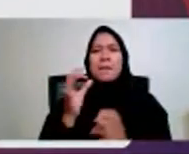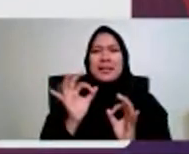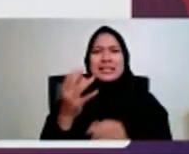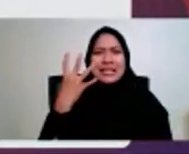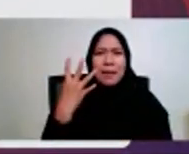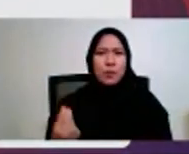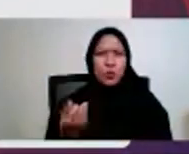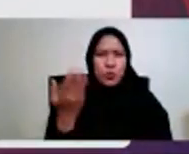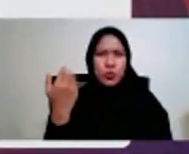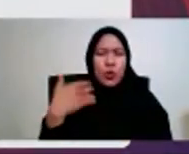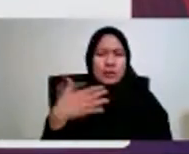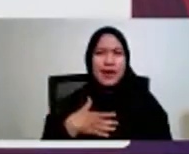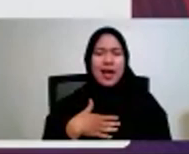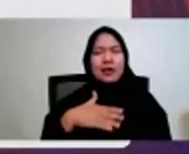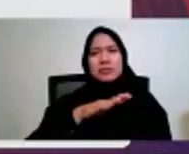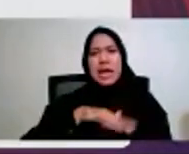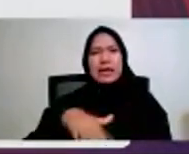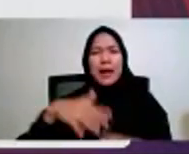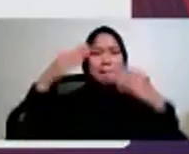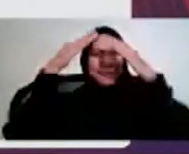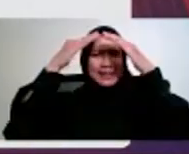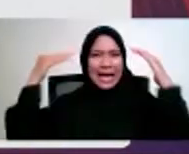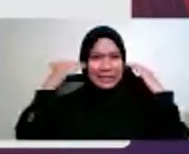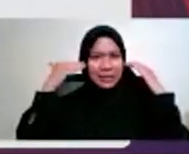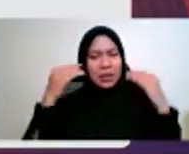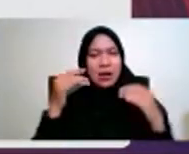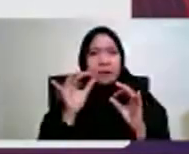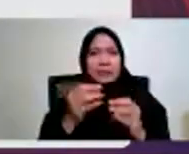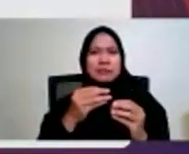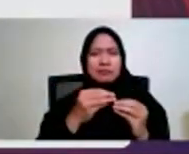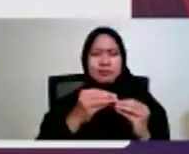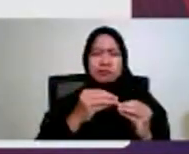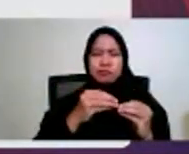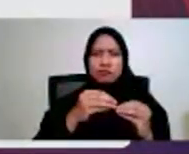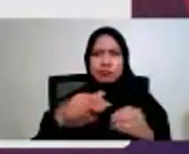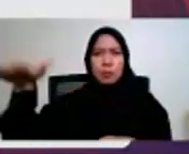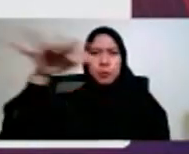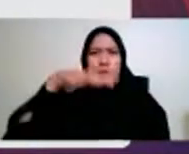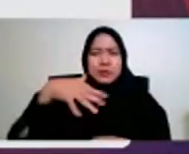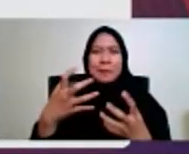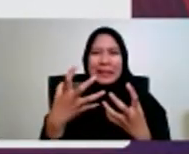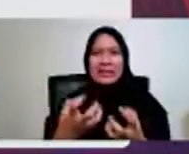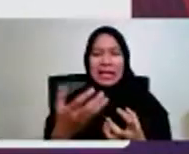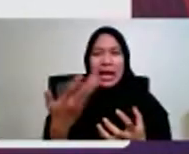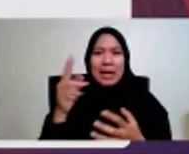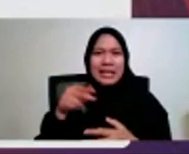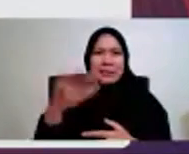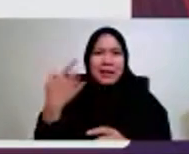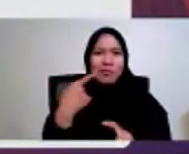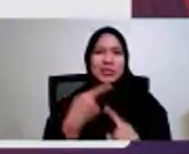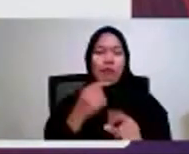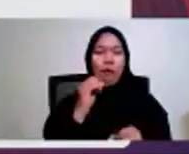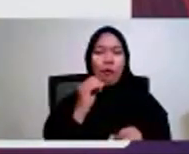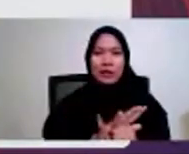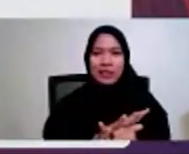dawuk dulu anak petani ya gitu gitu loh kalo lagi musim kemarau Apalagi kemarin kena of Fit ya Da itu